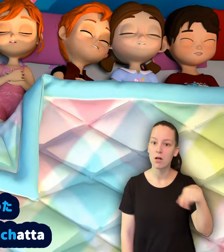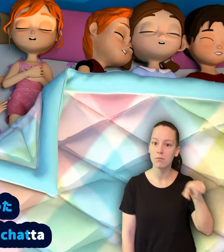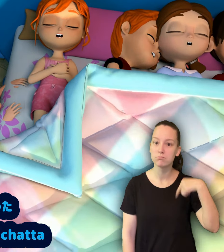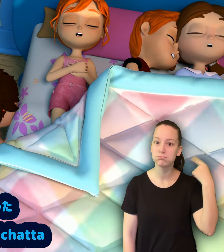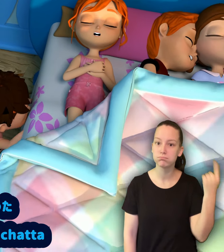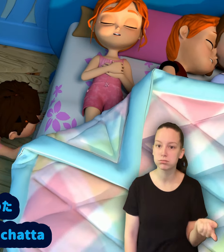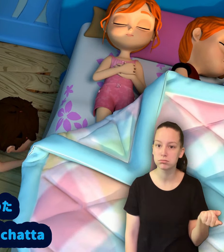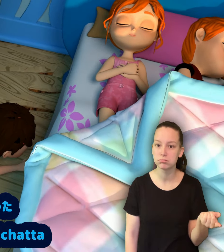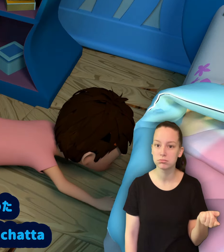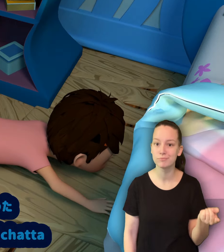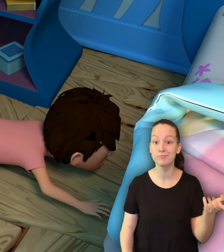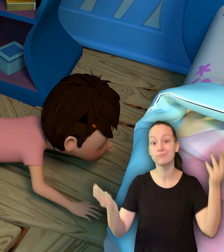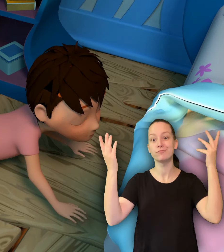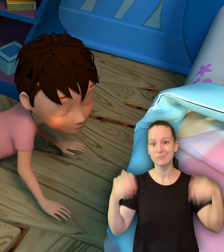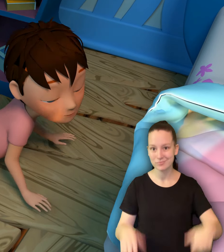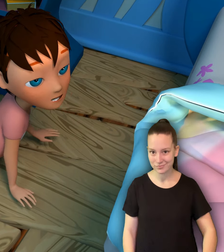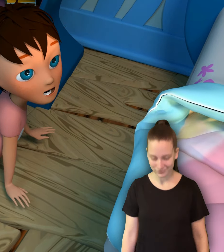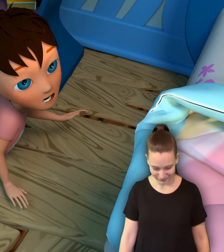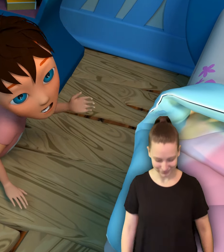匹落ちちゃっ